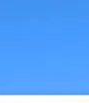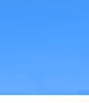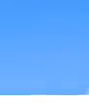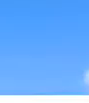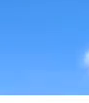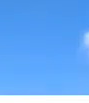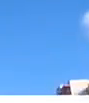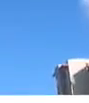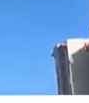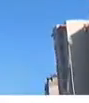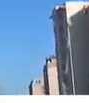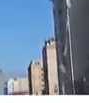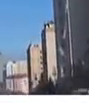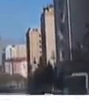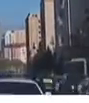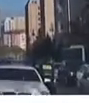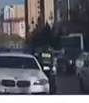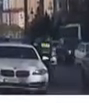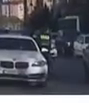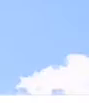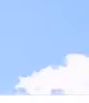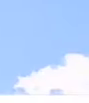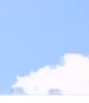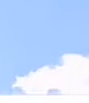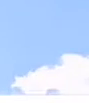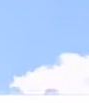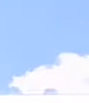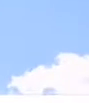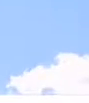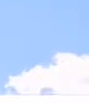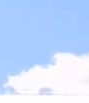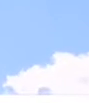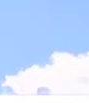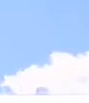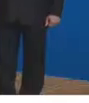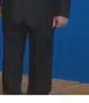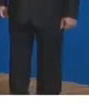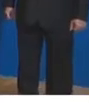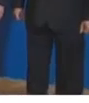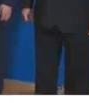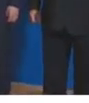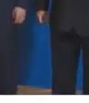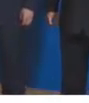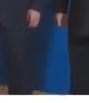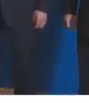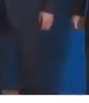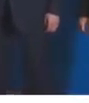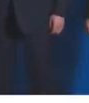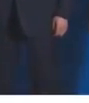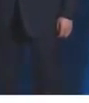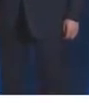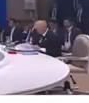Нынешний саммит имеет особое значение. Ранее количество государств-членов организации достигало 4. Это Казахстан,